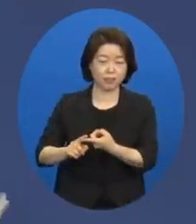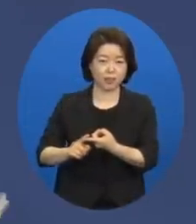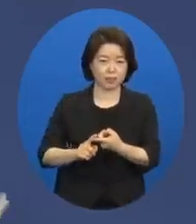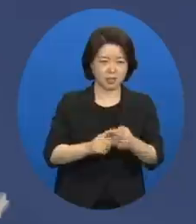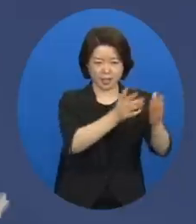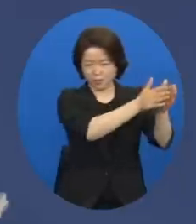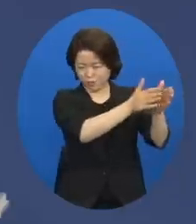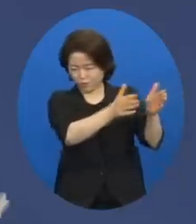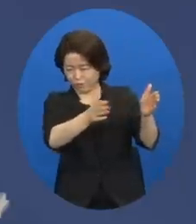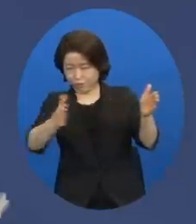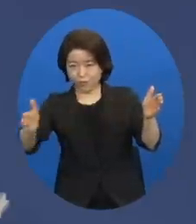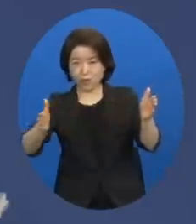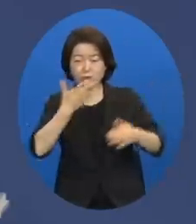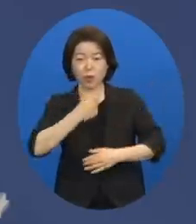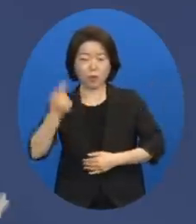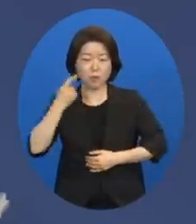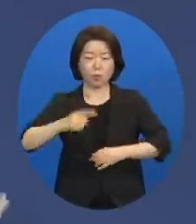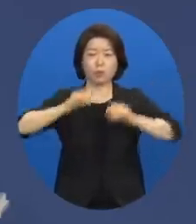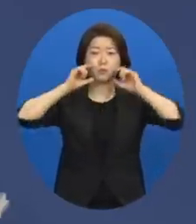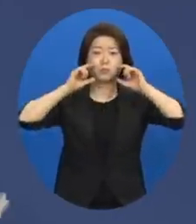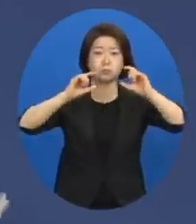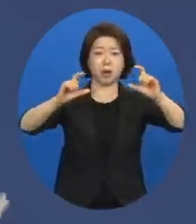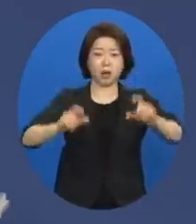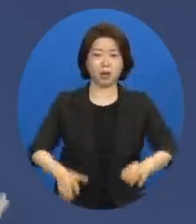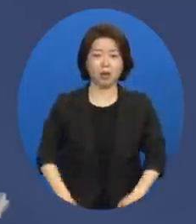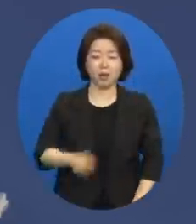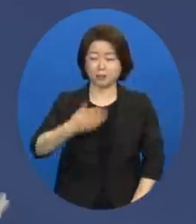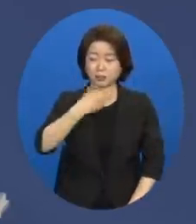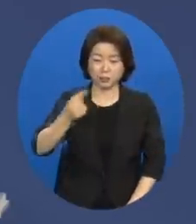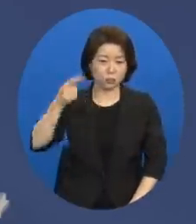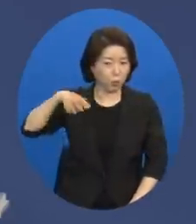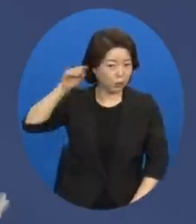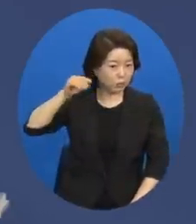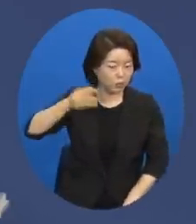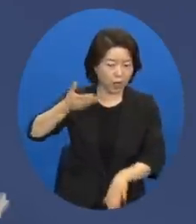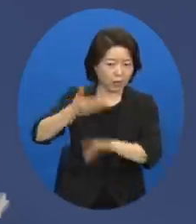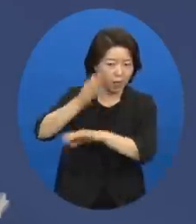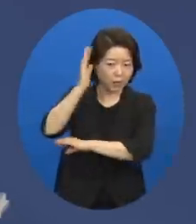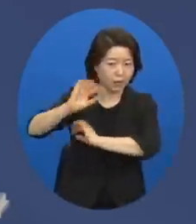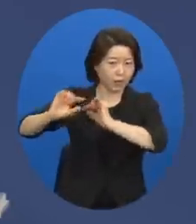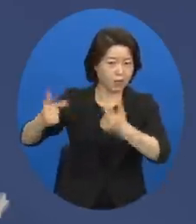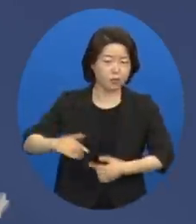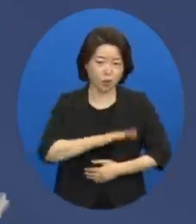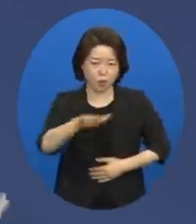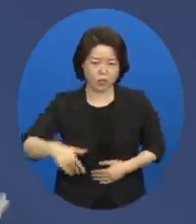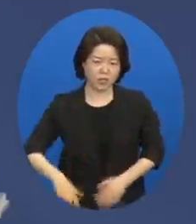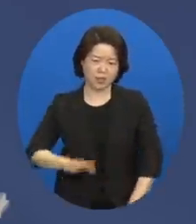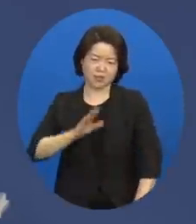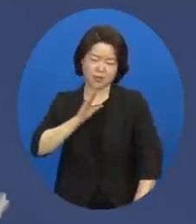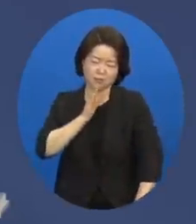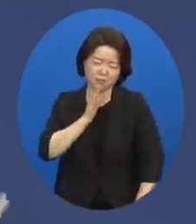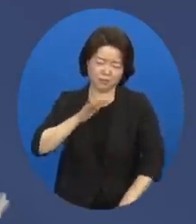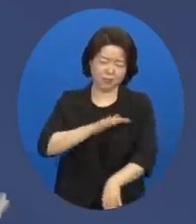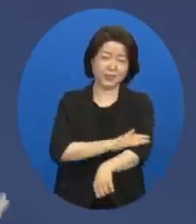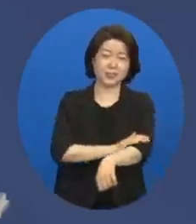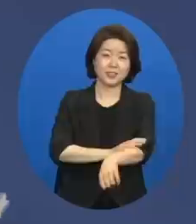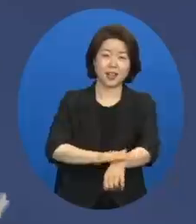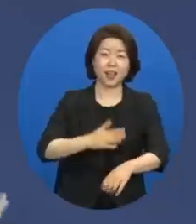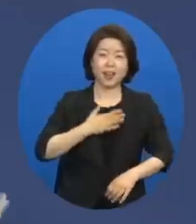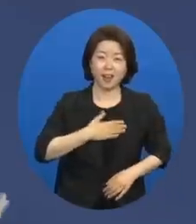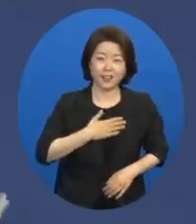엮어서 그 복음을 선포했더니 그 복음을 듣고 다른 얘기가 아니고 우리가 너무너무